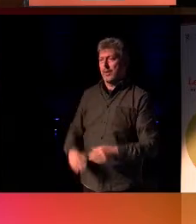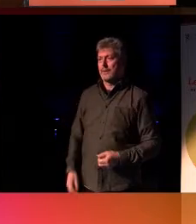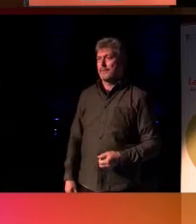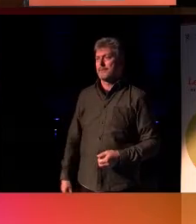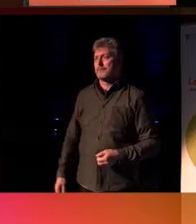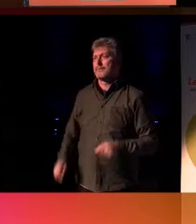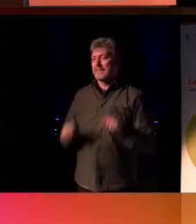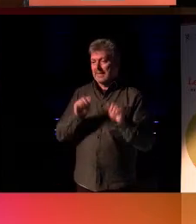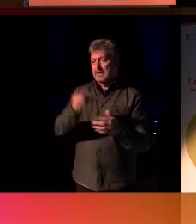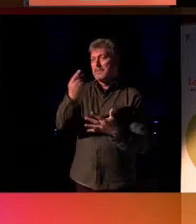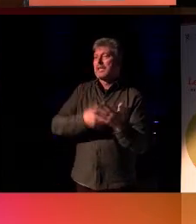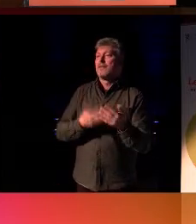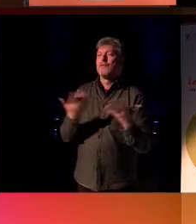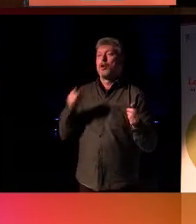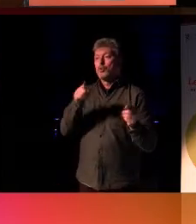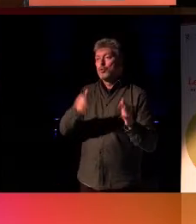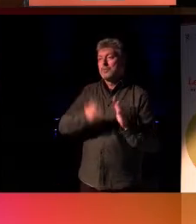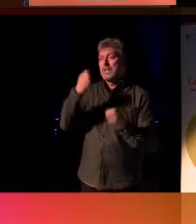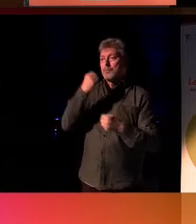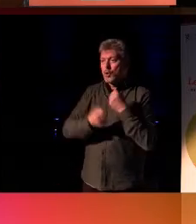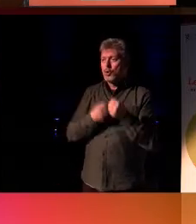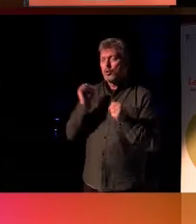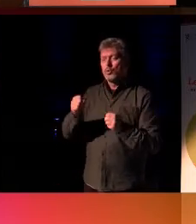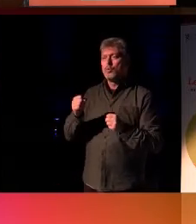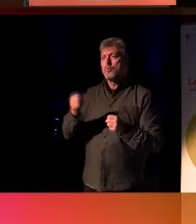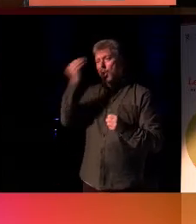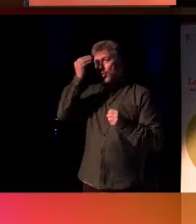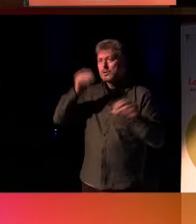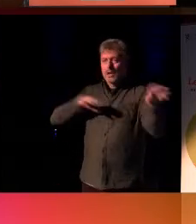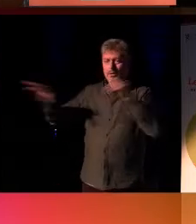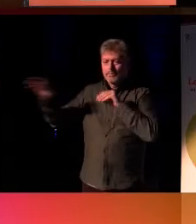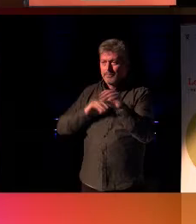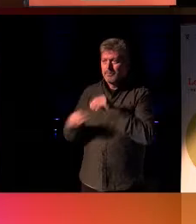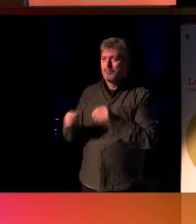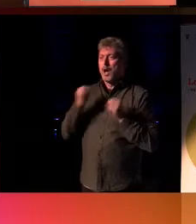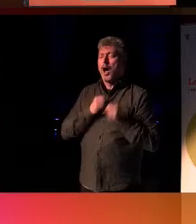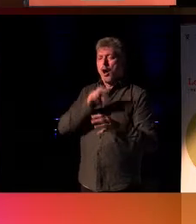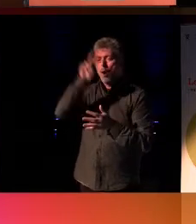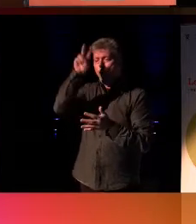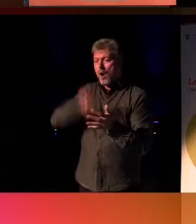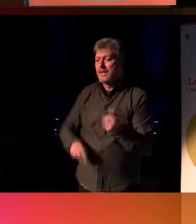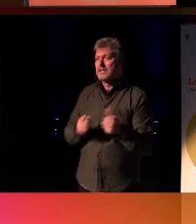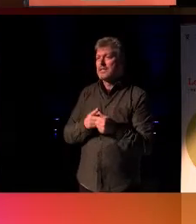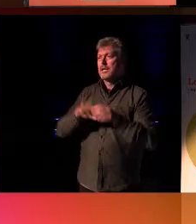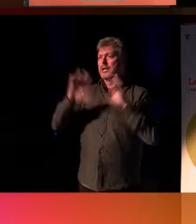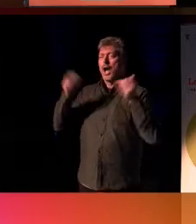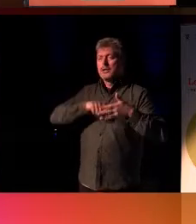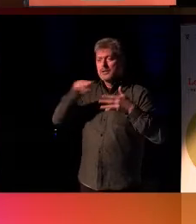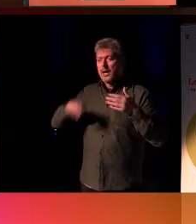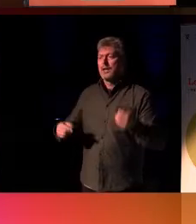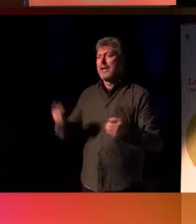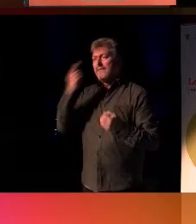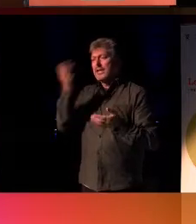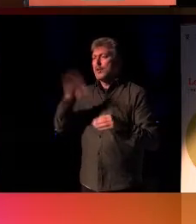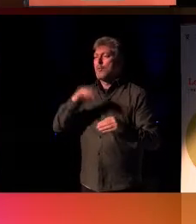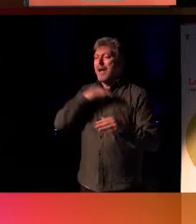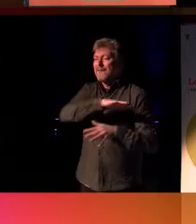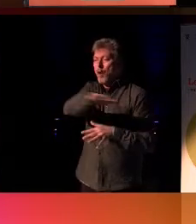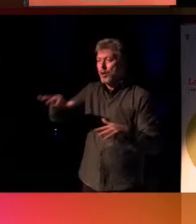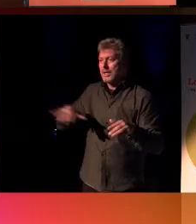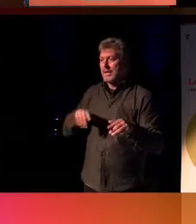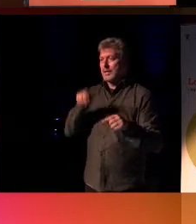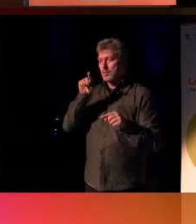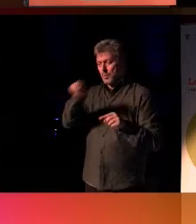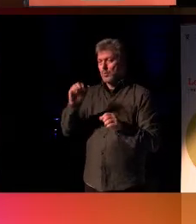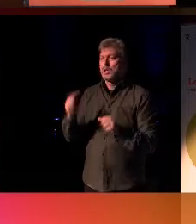Den beskriver hva du som leder må gjøre. Du må innhente kunnskap, du må ha oversikt, tall og statistikk, vite noe om befolkningen som